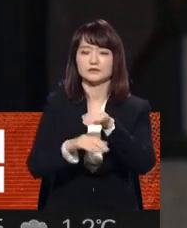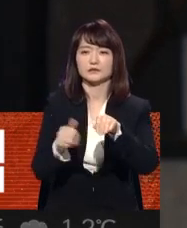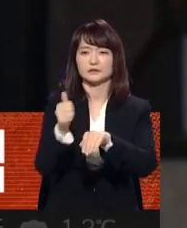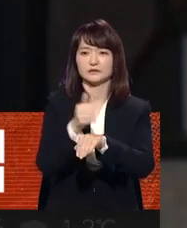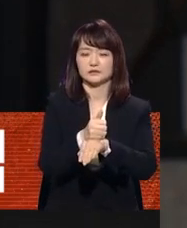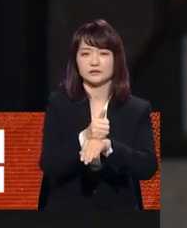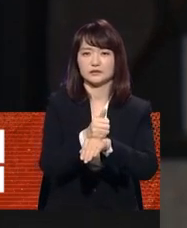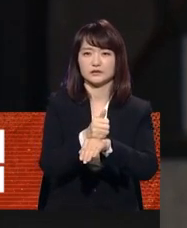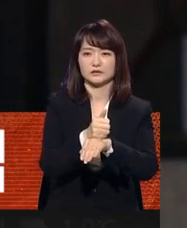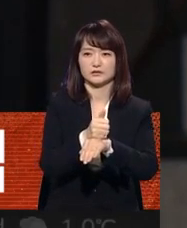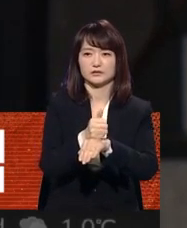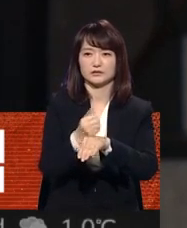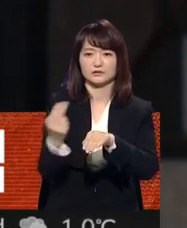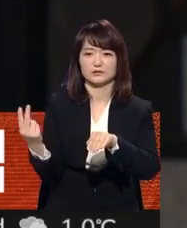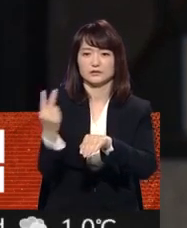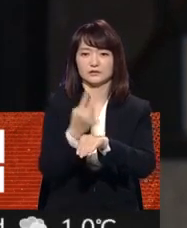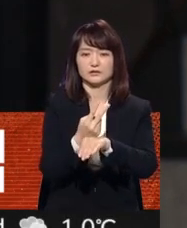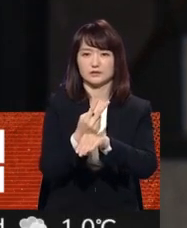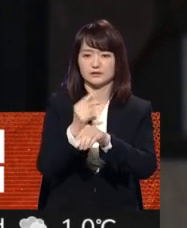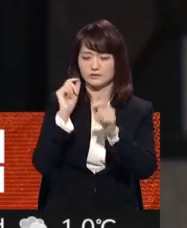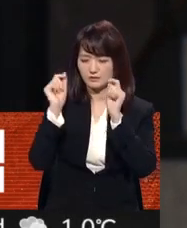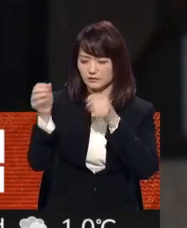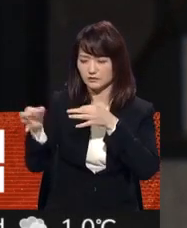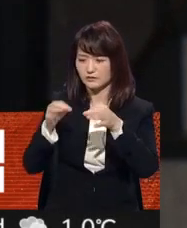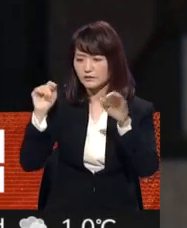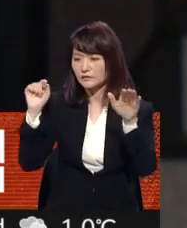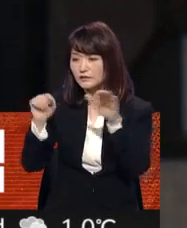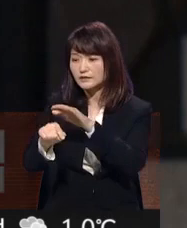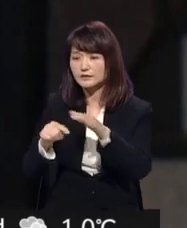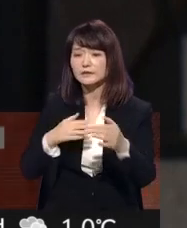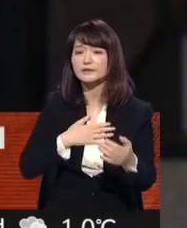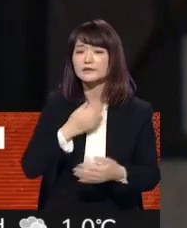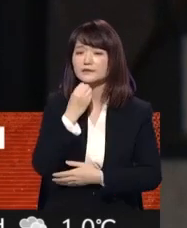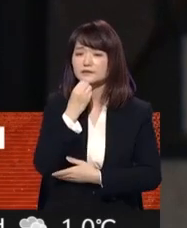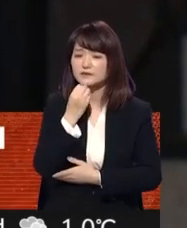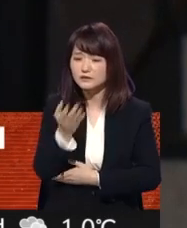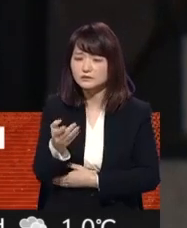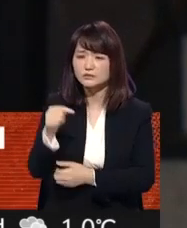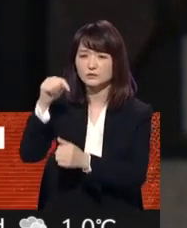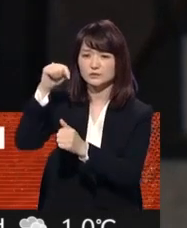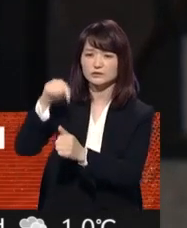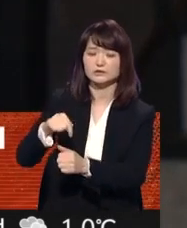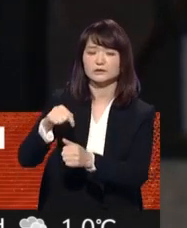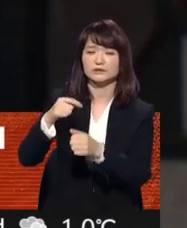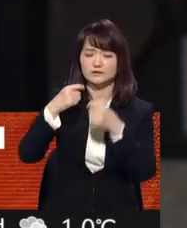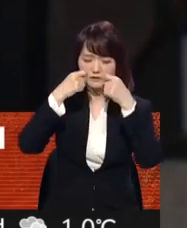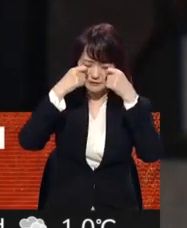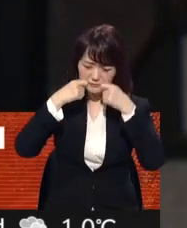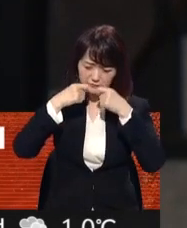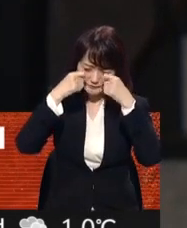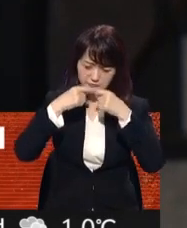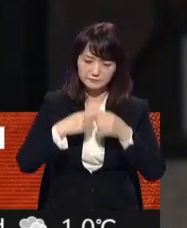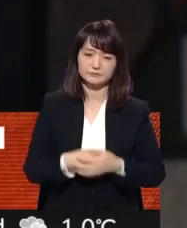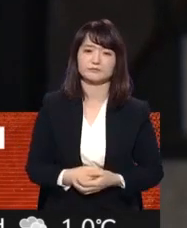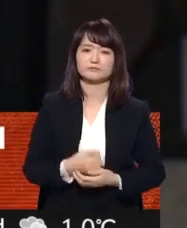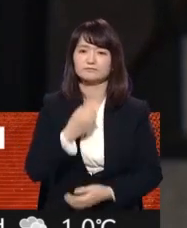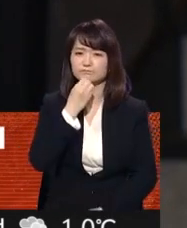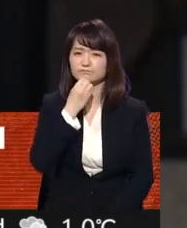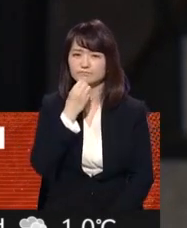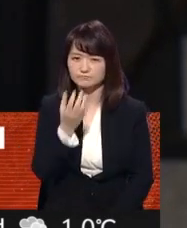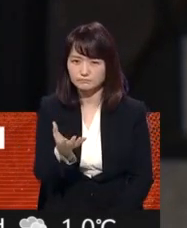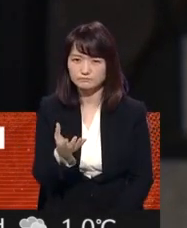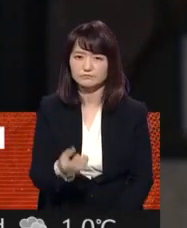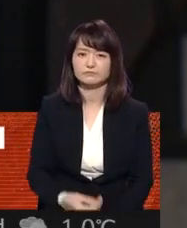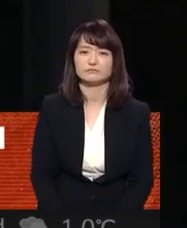사고 나서 제가 자수를 하라고 그렇게 얘기를 했는데요라고 얘기를 하면서 울었다 그러면서 이제 자백을 받았습니다